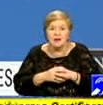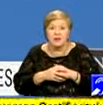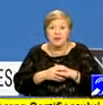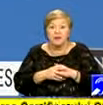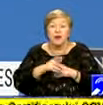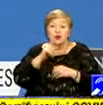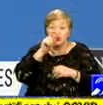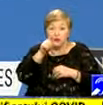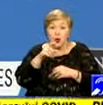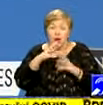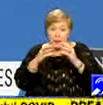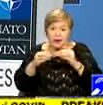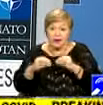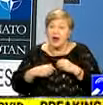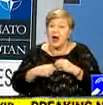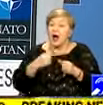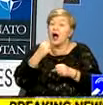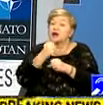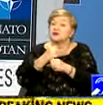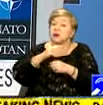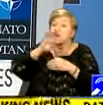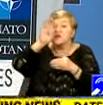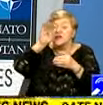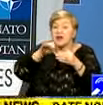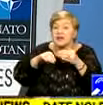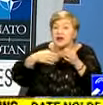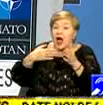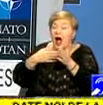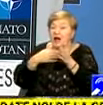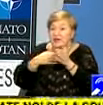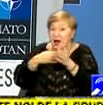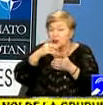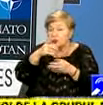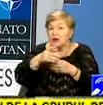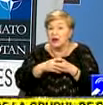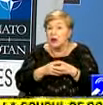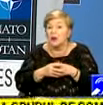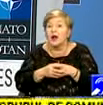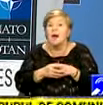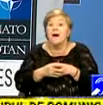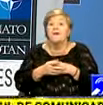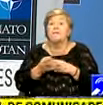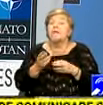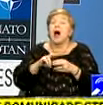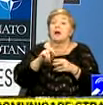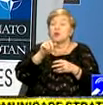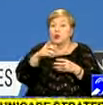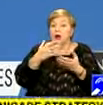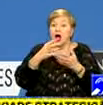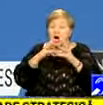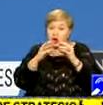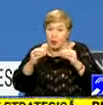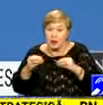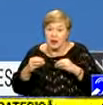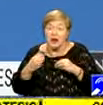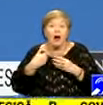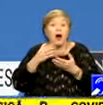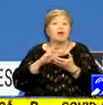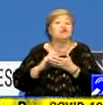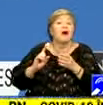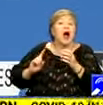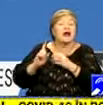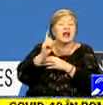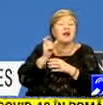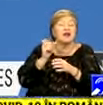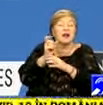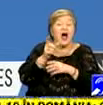ați reușit să determinați o scădere a agresiunii datorită, mai ales pentru că dețineți rechetele balistice pe care le avem